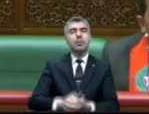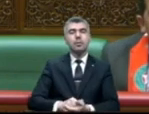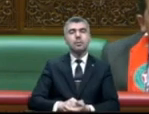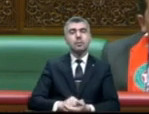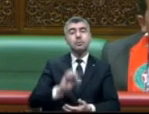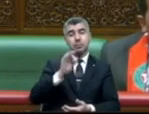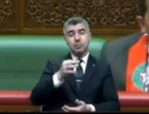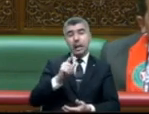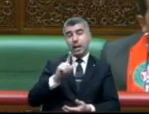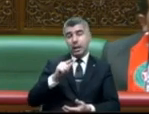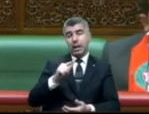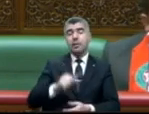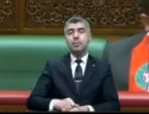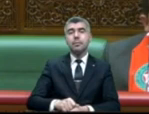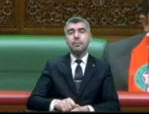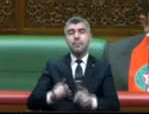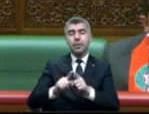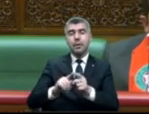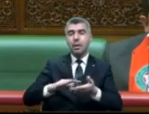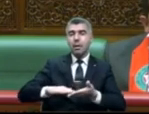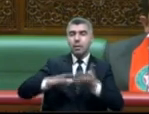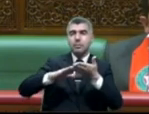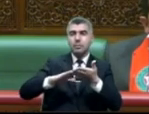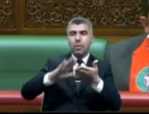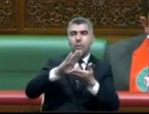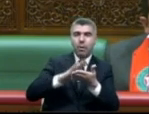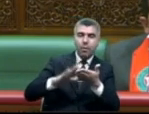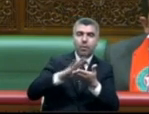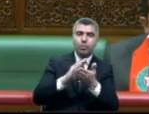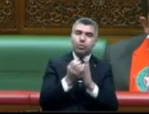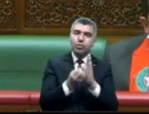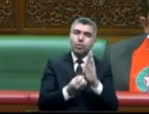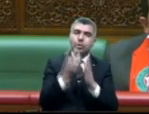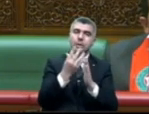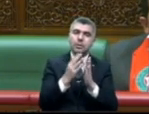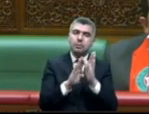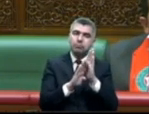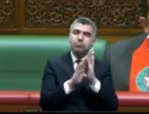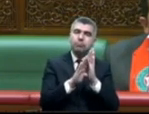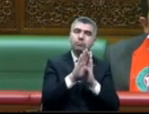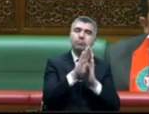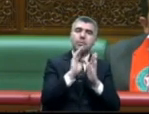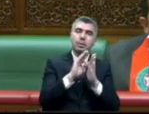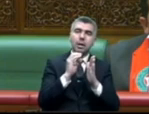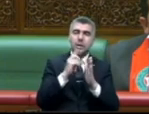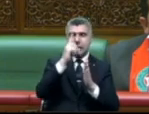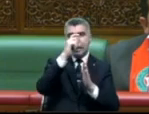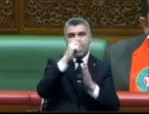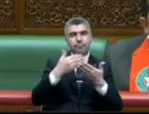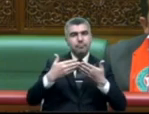في ذلك تلك التي تروم من خلالها تحسين مناخ الأعمال وخلق انتعاشة اقتصادية في ظل الظرفية